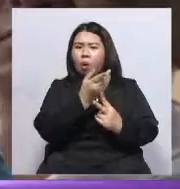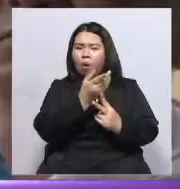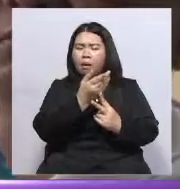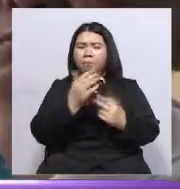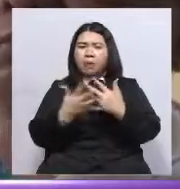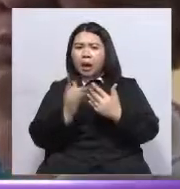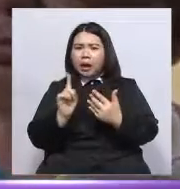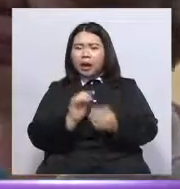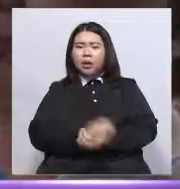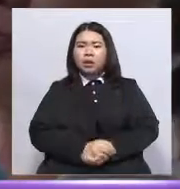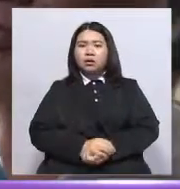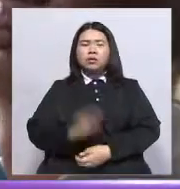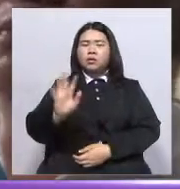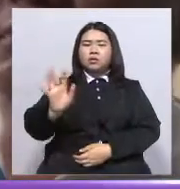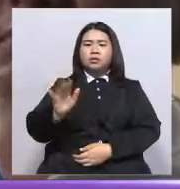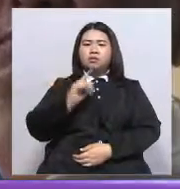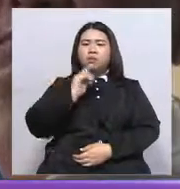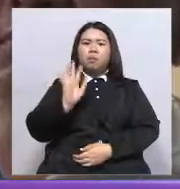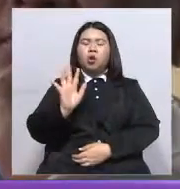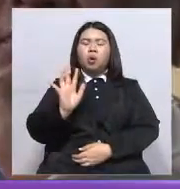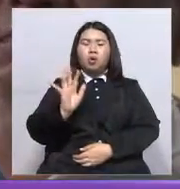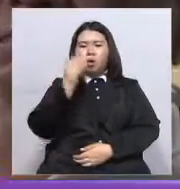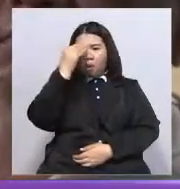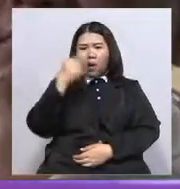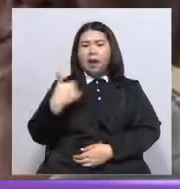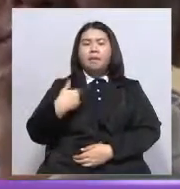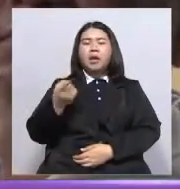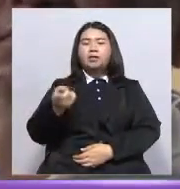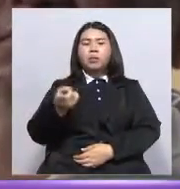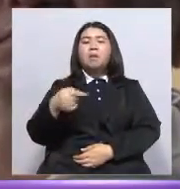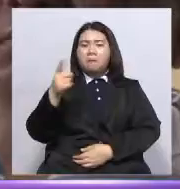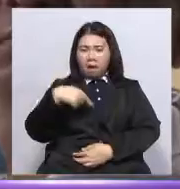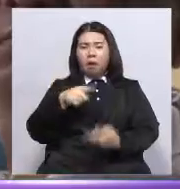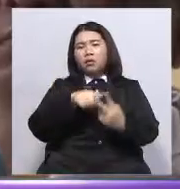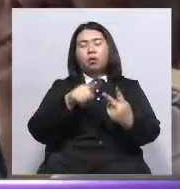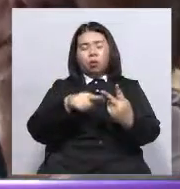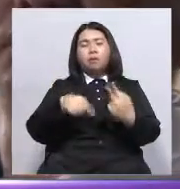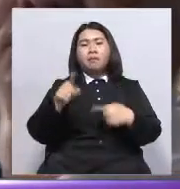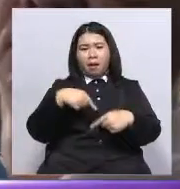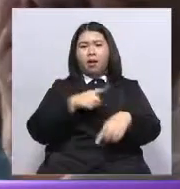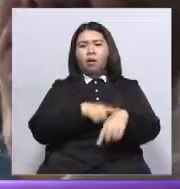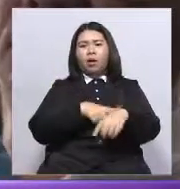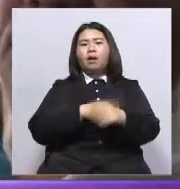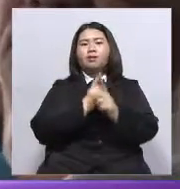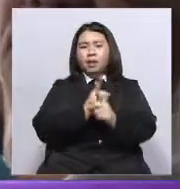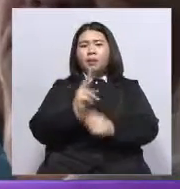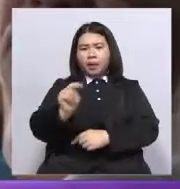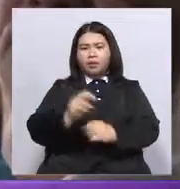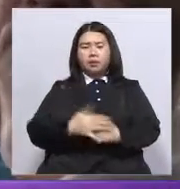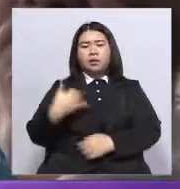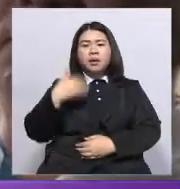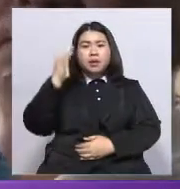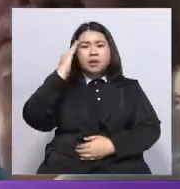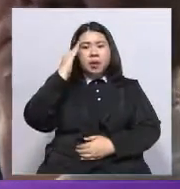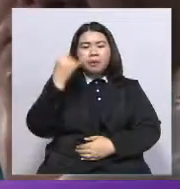เช่น นี้ไม่จำเป็นนะเพราะว่าเราถือว่าเขาเดินเข้ามานะฮะตามหมายเรียกมารับทราบข้อ